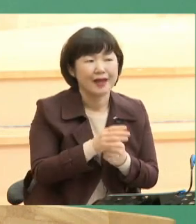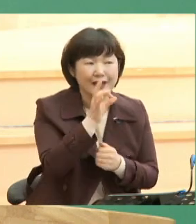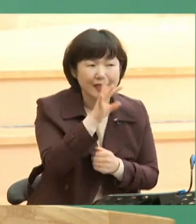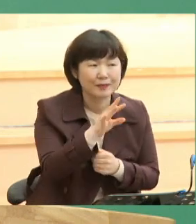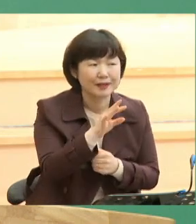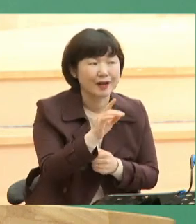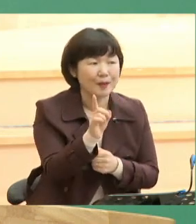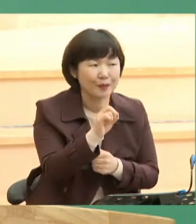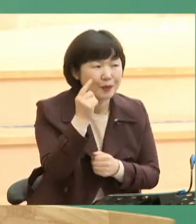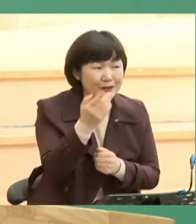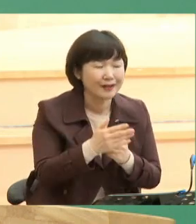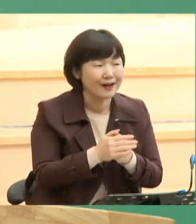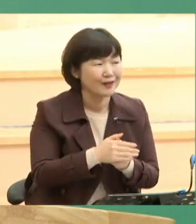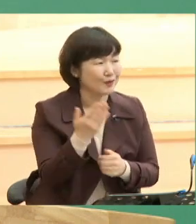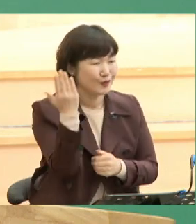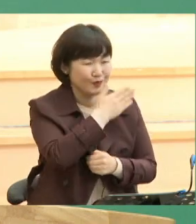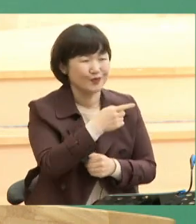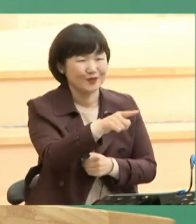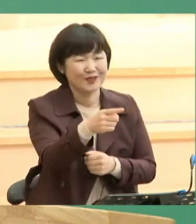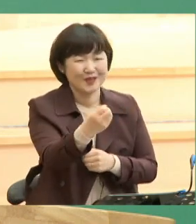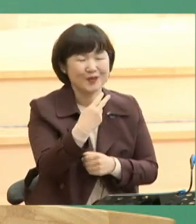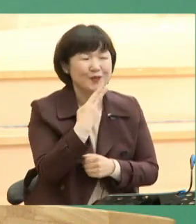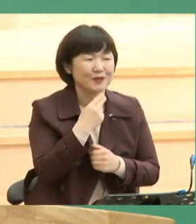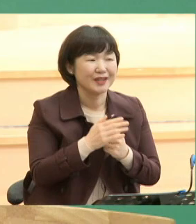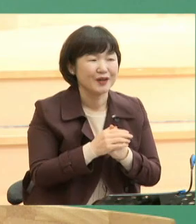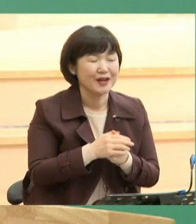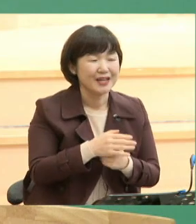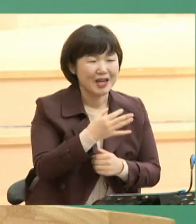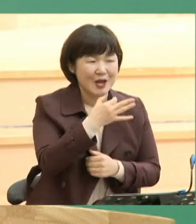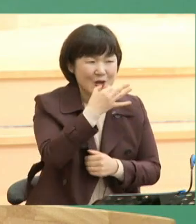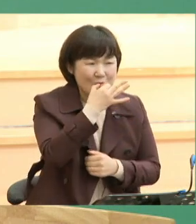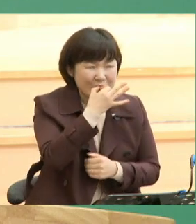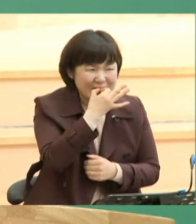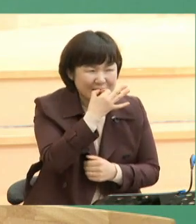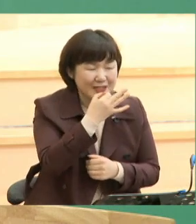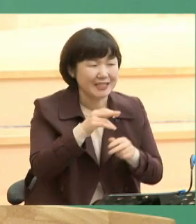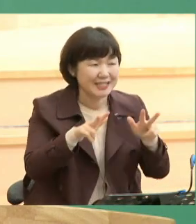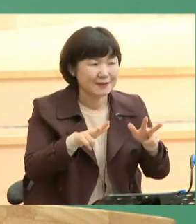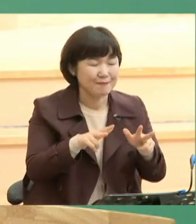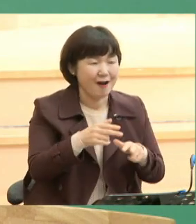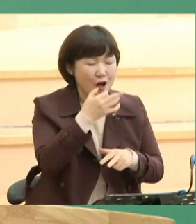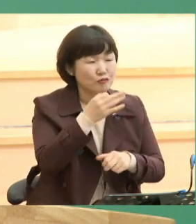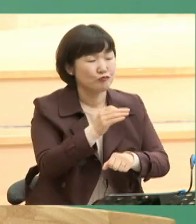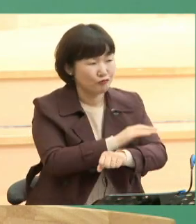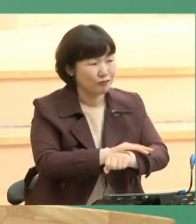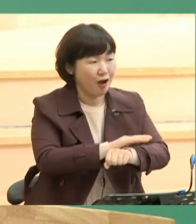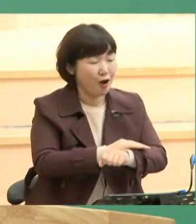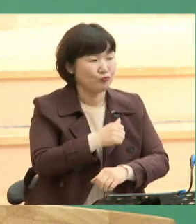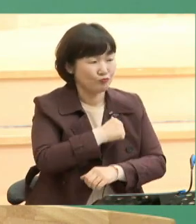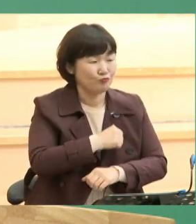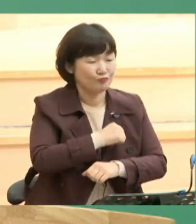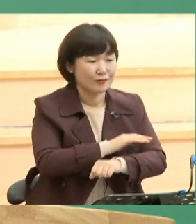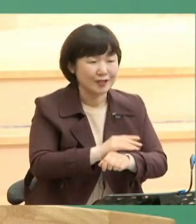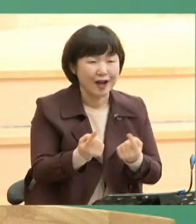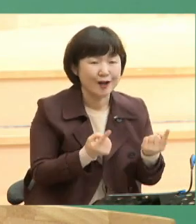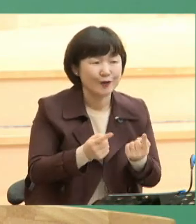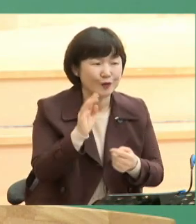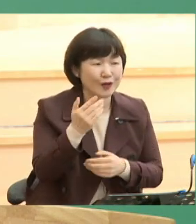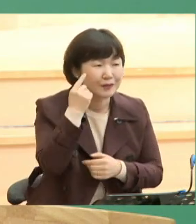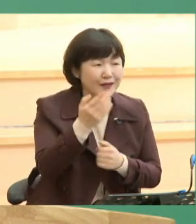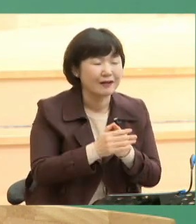설정 하기 제가 않네 욕심이 막 착착 통제가 되어 져요 절제 가 배워요 잘